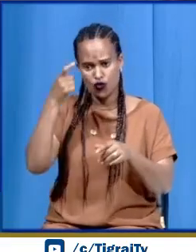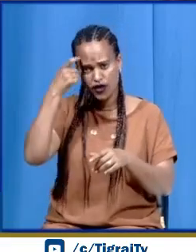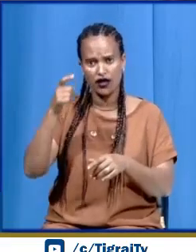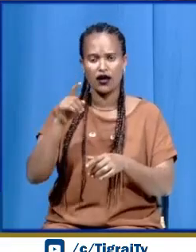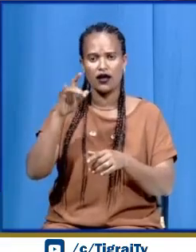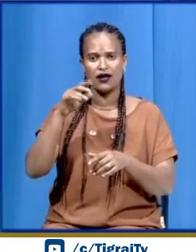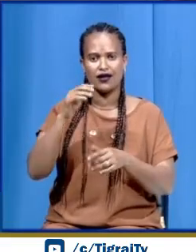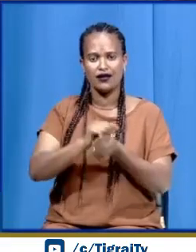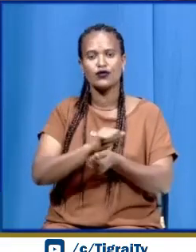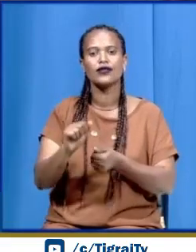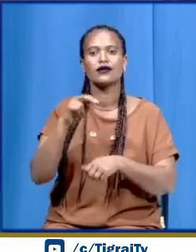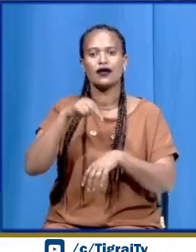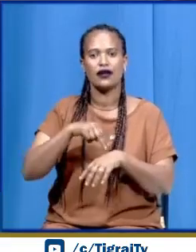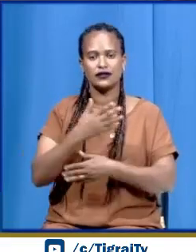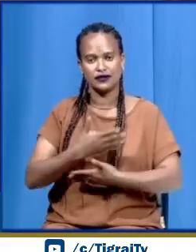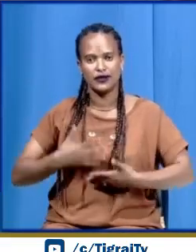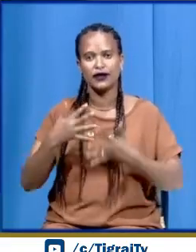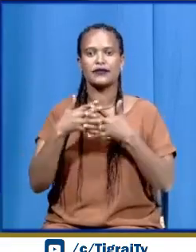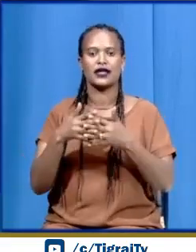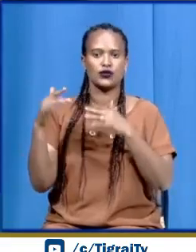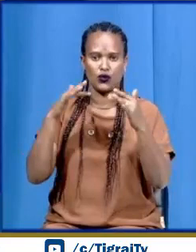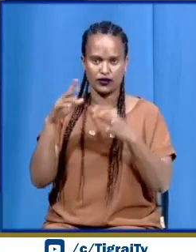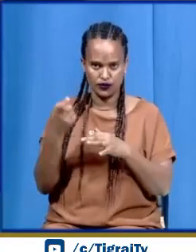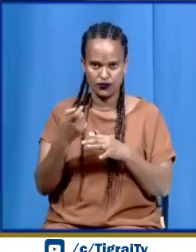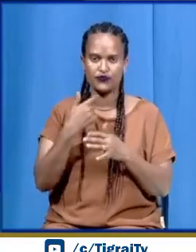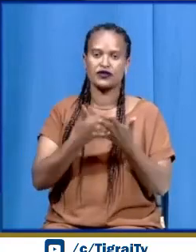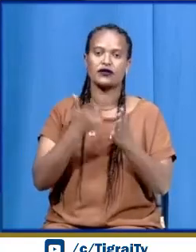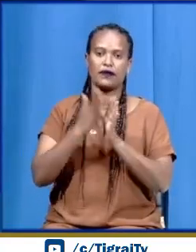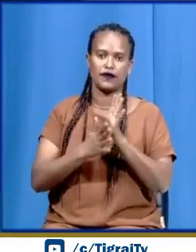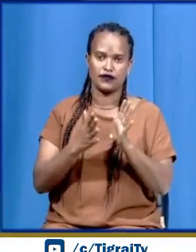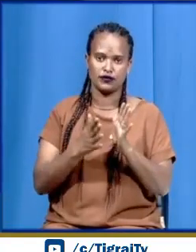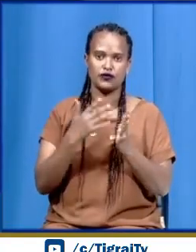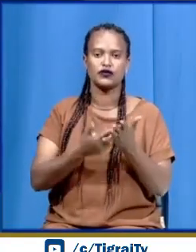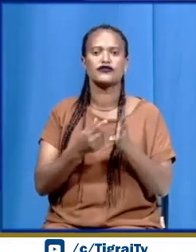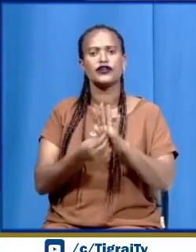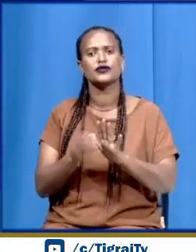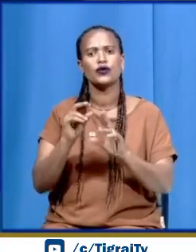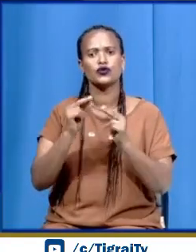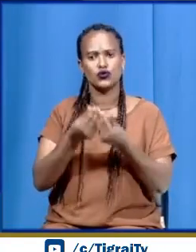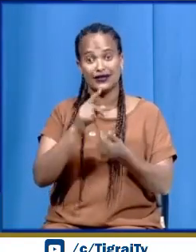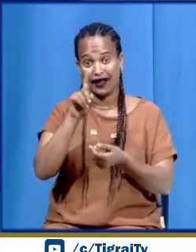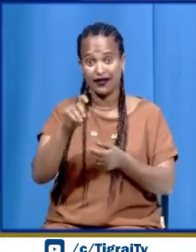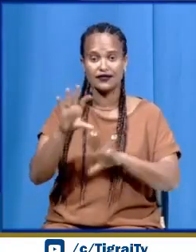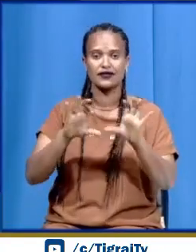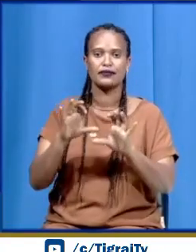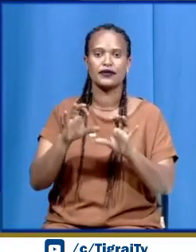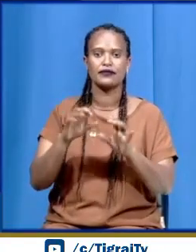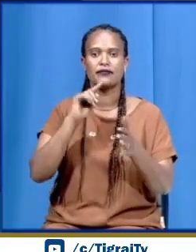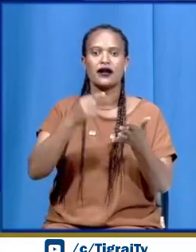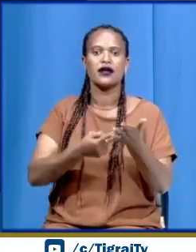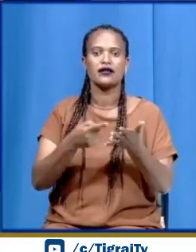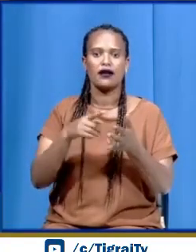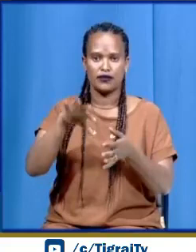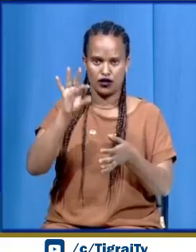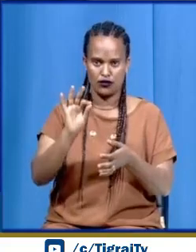ዕንወት ትካላትን ጥሜት ከም መሳርሒ ኩናትን ዝብሉን ካልኦትን ከም ዝተፈፀሙን እቲ ፋሽታዊ ጉጅለ ተሓታቲ ዝገብርን መረዳእታ